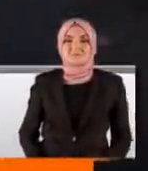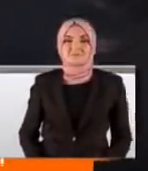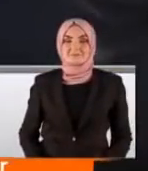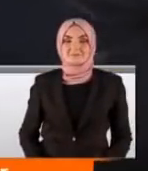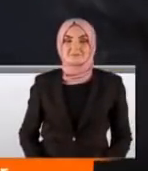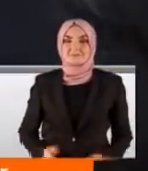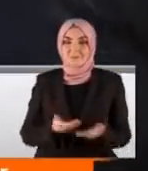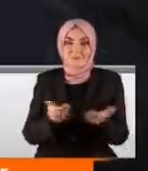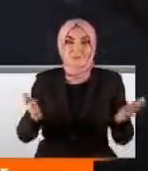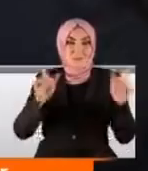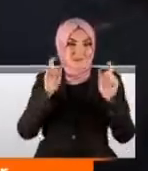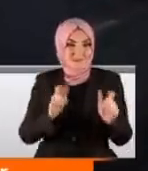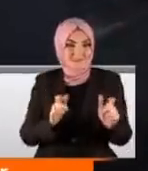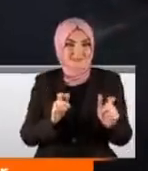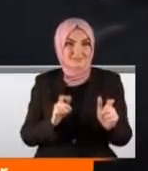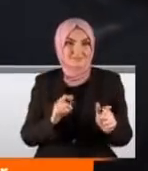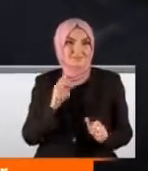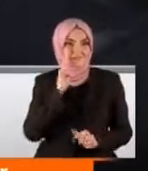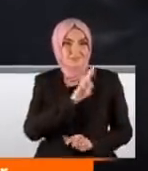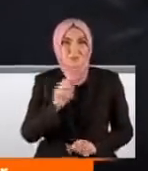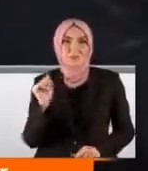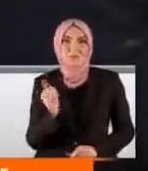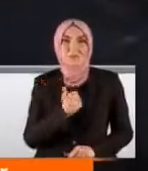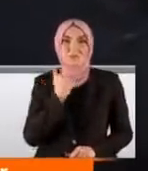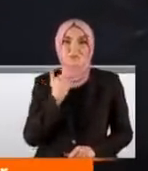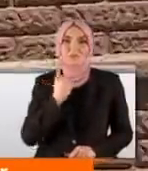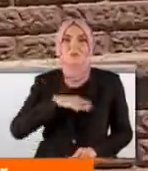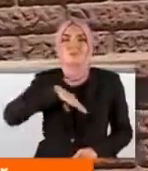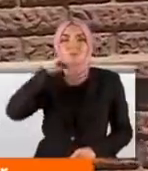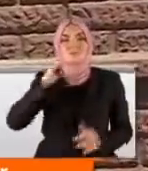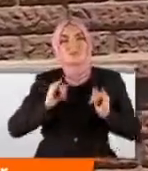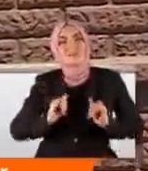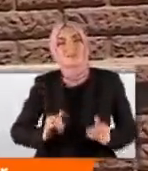Böyle bir yerde böyle güzellikler. Bak ne kadar güzel, insanın ruhunu rahatlatıyor.